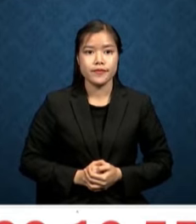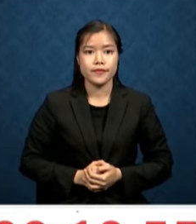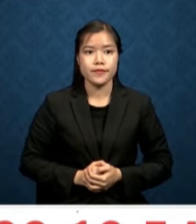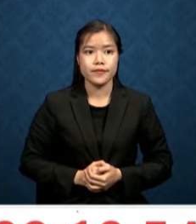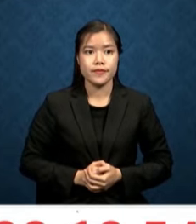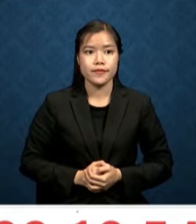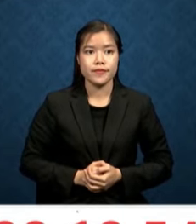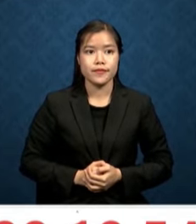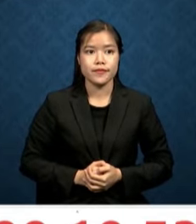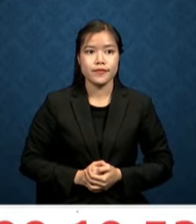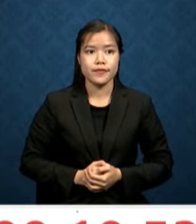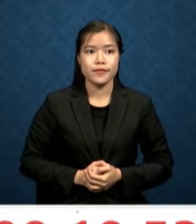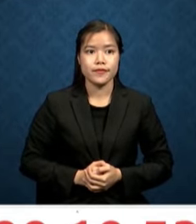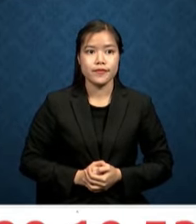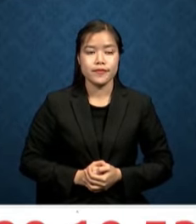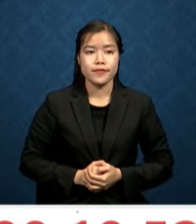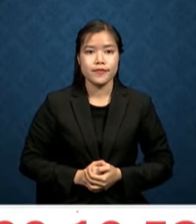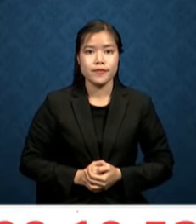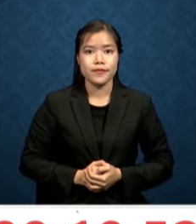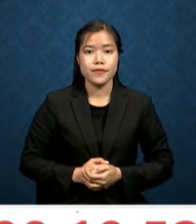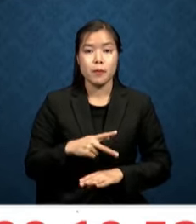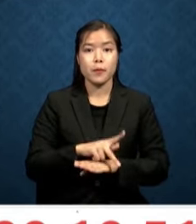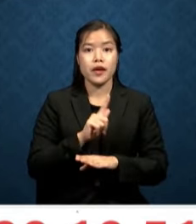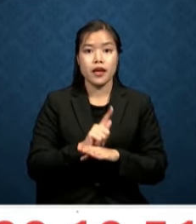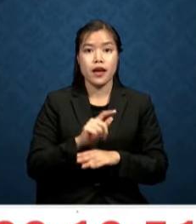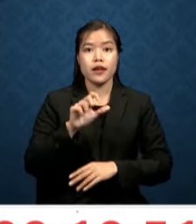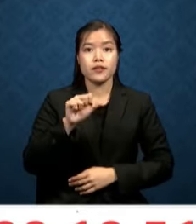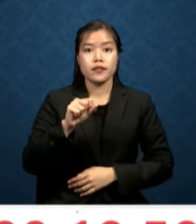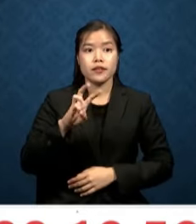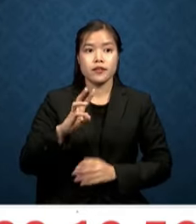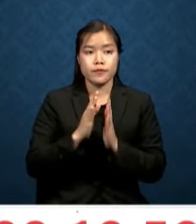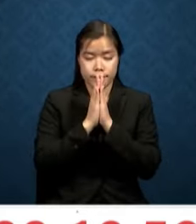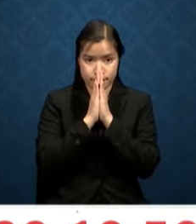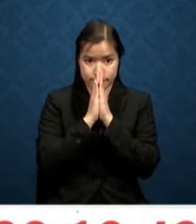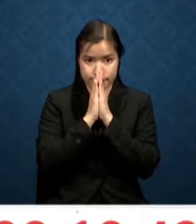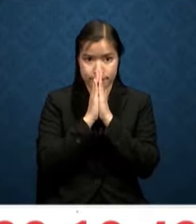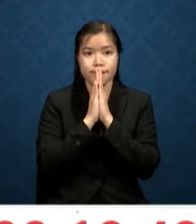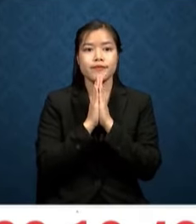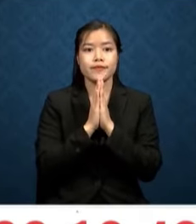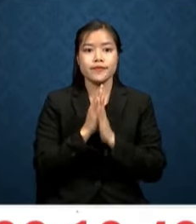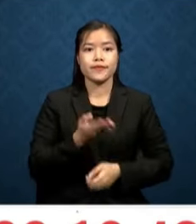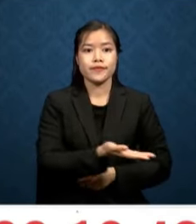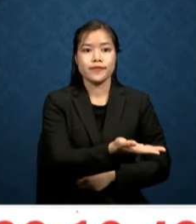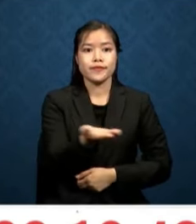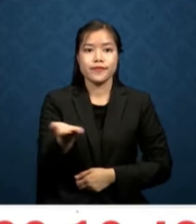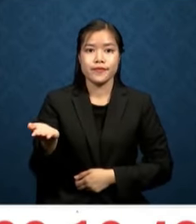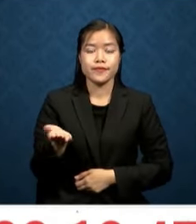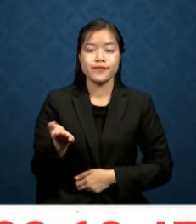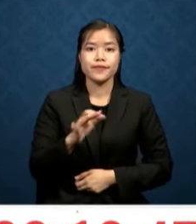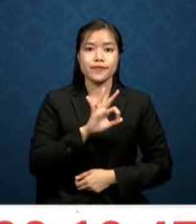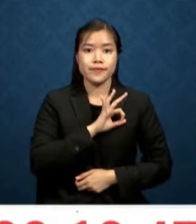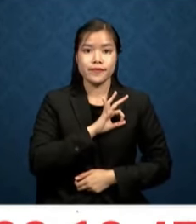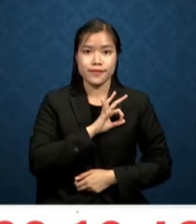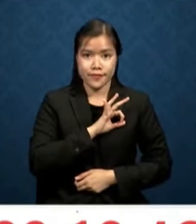กราบเรียนท่านประธานวุฒิสภาที่เคารพนะครับแล้วก็ท่านสมาชิกวุฒิสภาผู้ทร